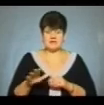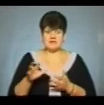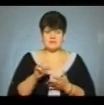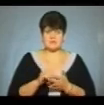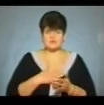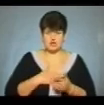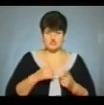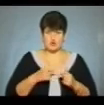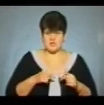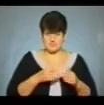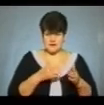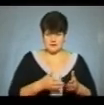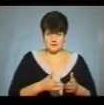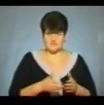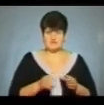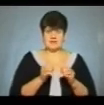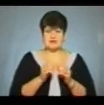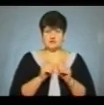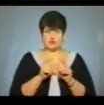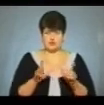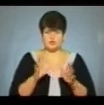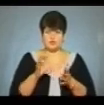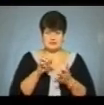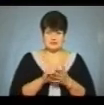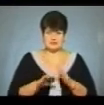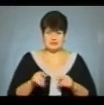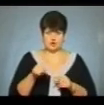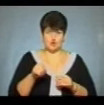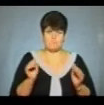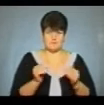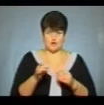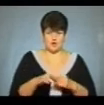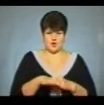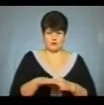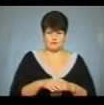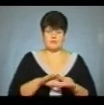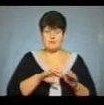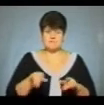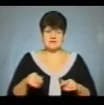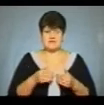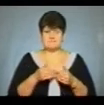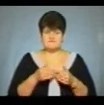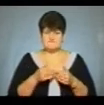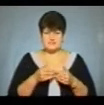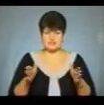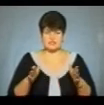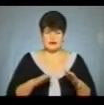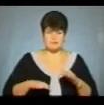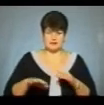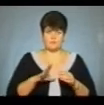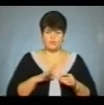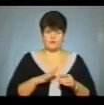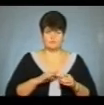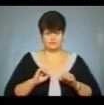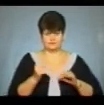нашій організації, в 10-й школі будуть займатися діти з цього мікрорайону. Після відкриття футбольного майданчику відбувся товариський